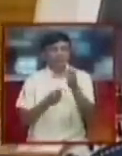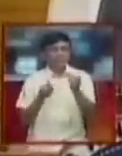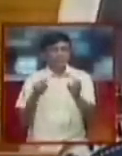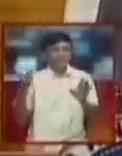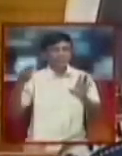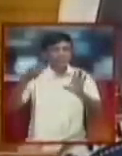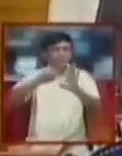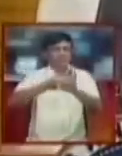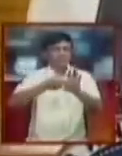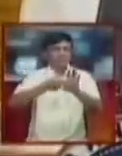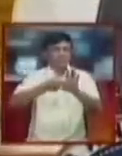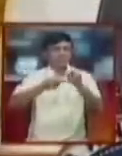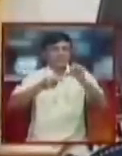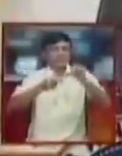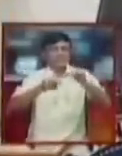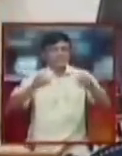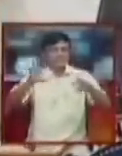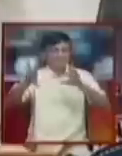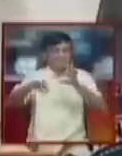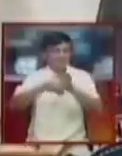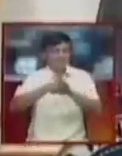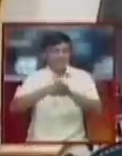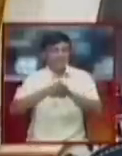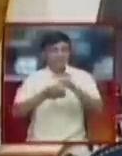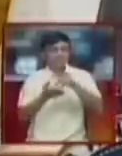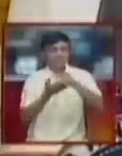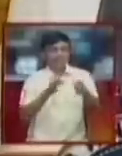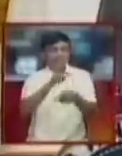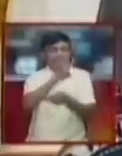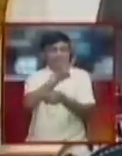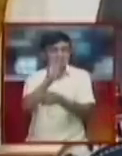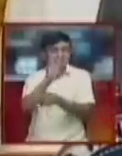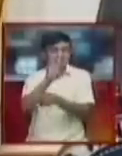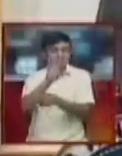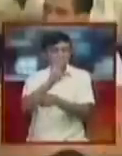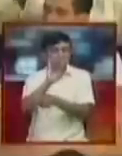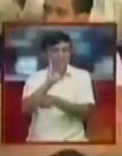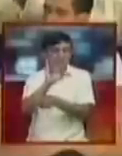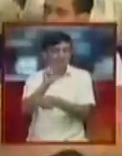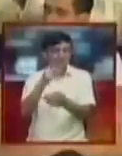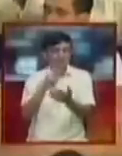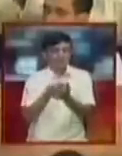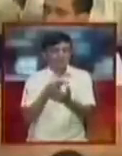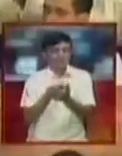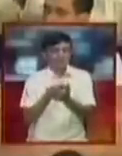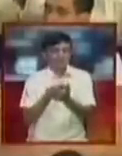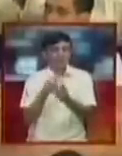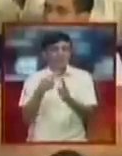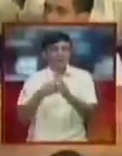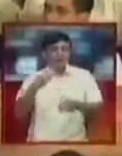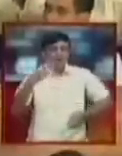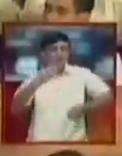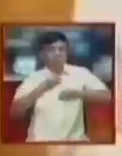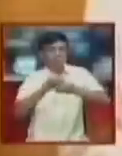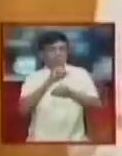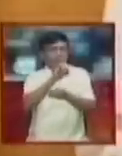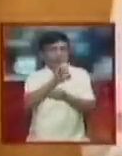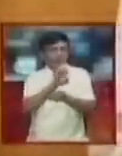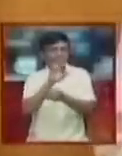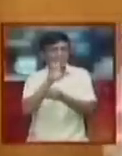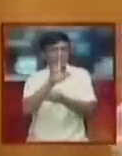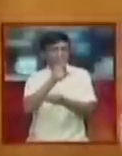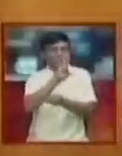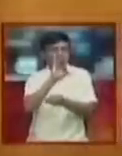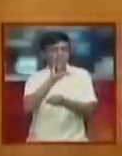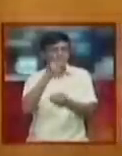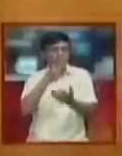maaaring umabot sa 42 billion pesos. Idagdag pa po natin sa lahat ng iyan ang 103 billion pesos na